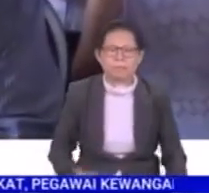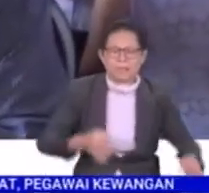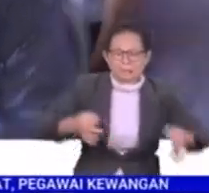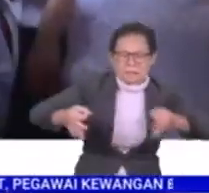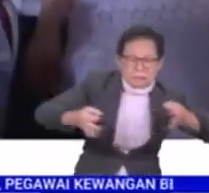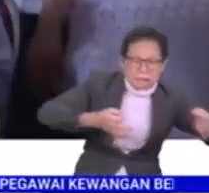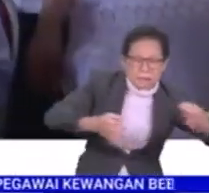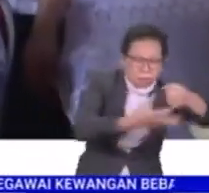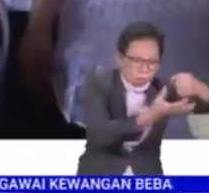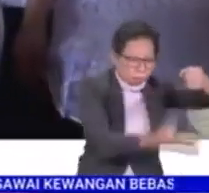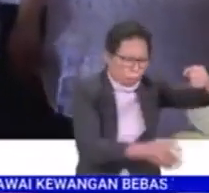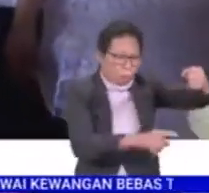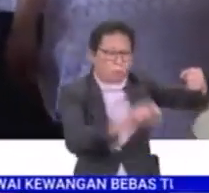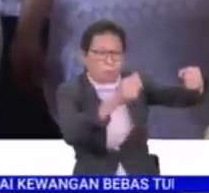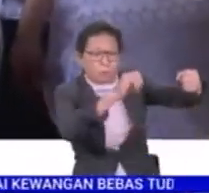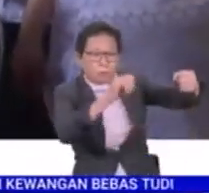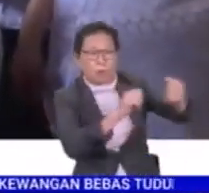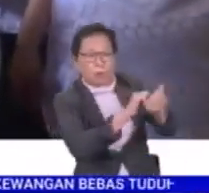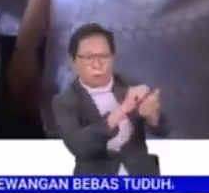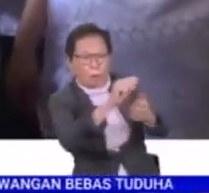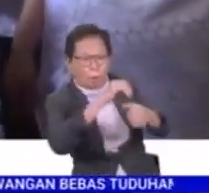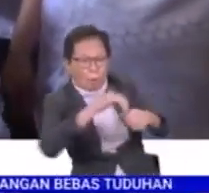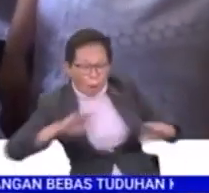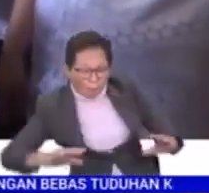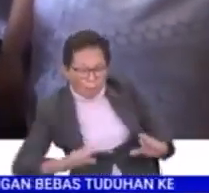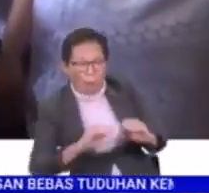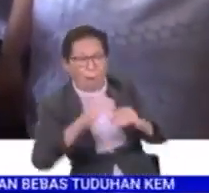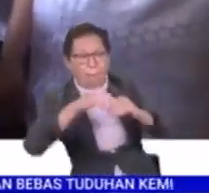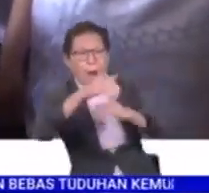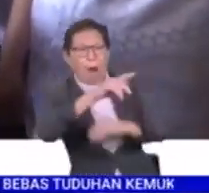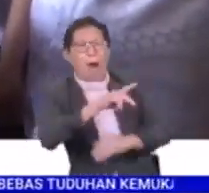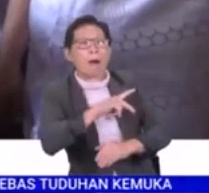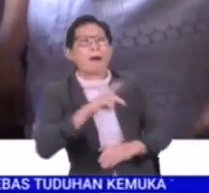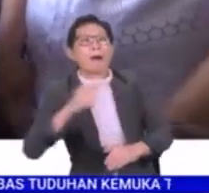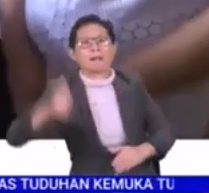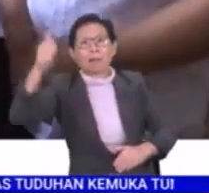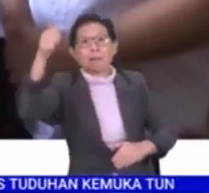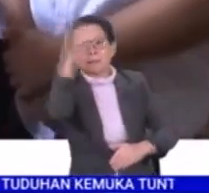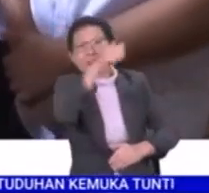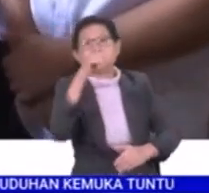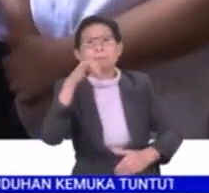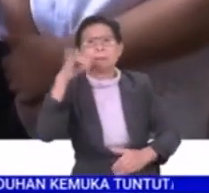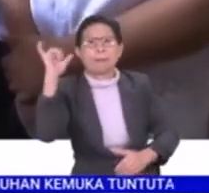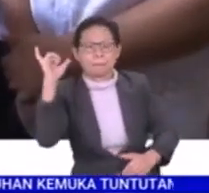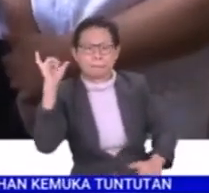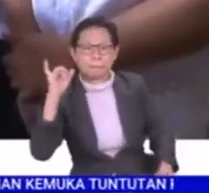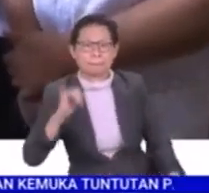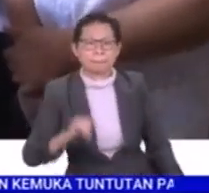Jelas beliau, peruntukan tersebut diluluskan pada mesyuarat pasca kabinet semalam.